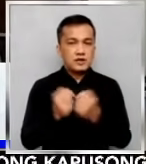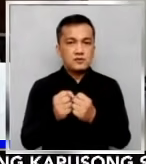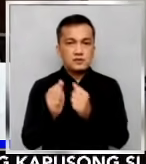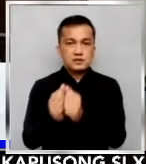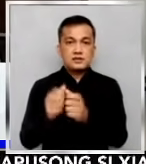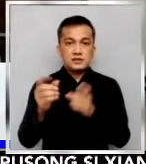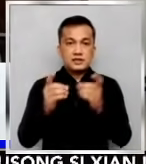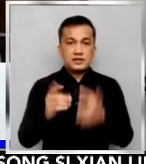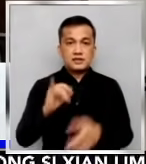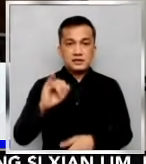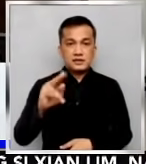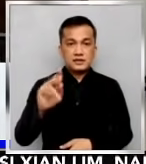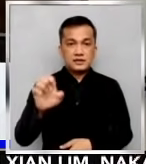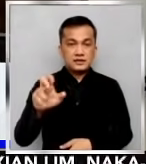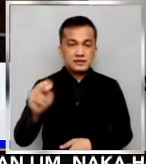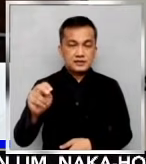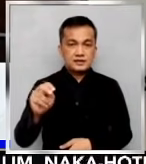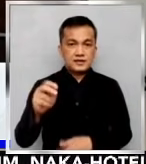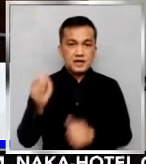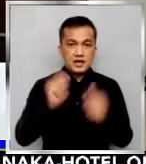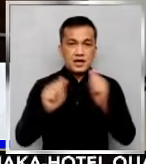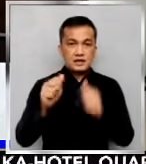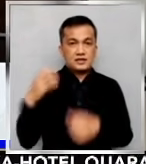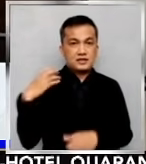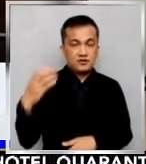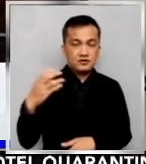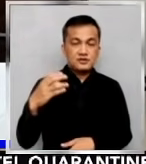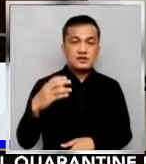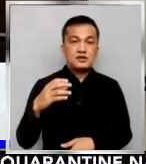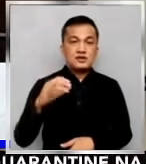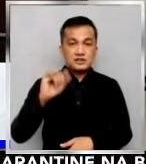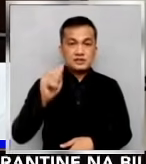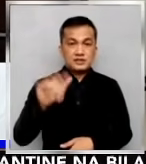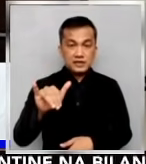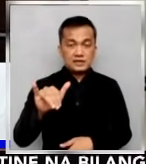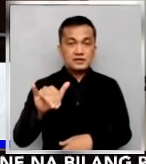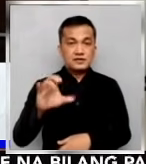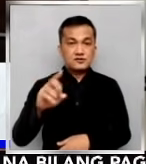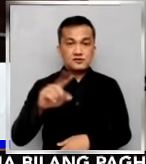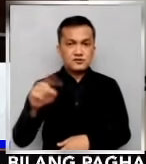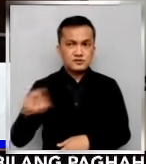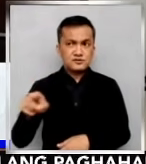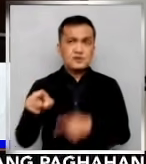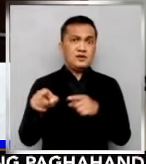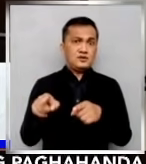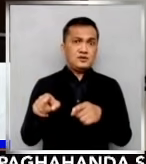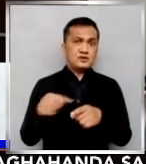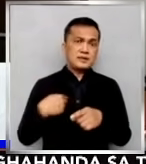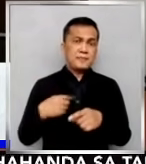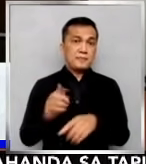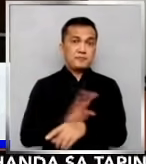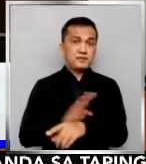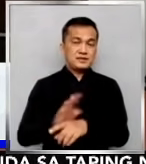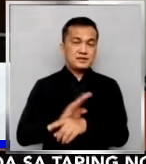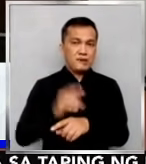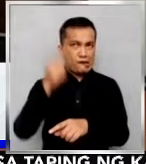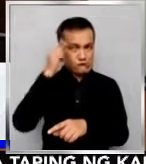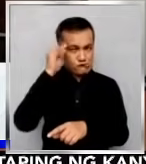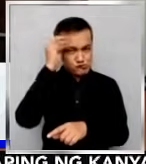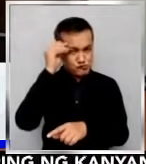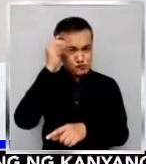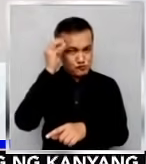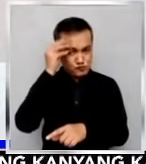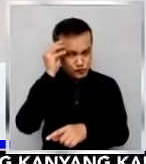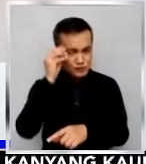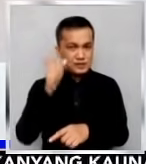coach, si Jay Cruz. So, yun, I think busy ang utak namin sa 10-day quarantine